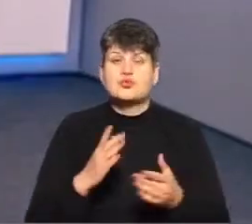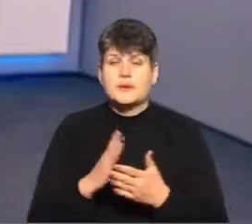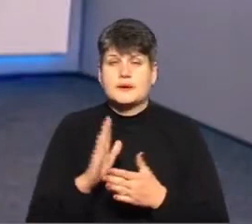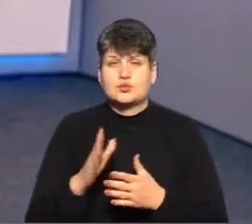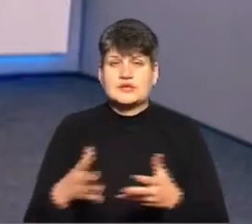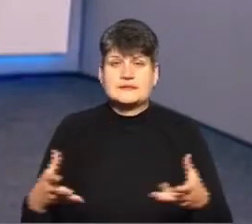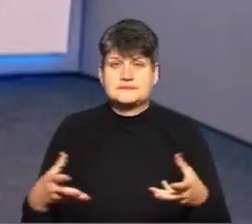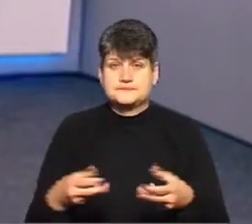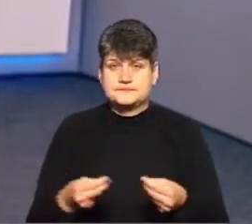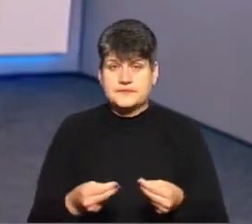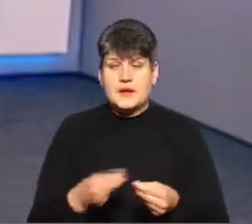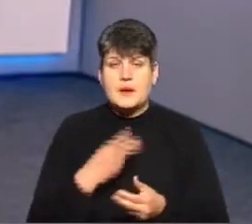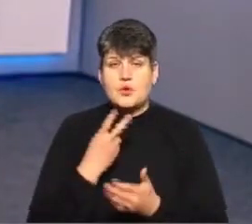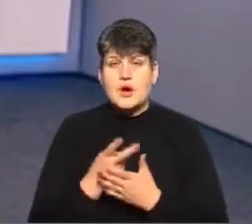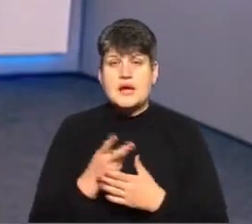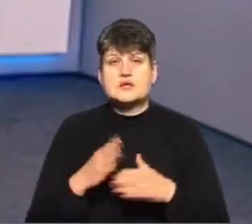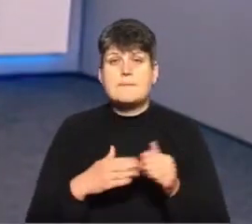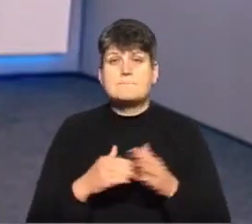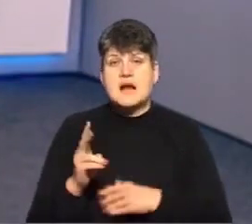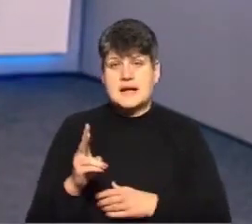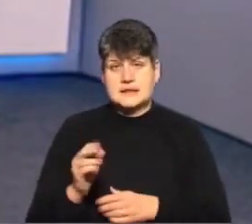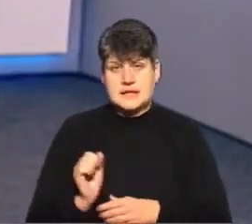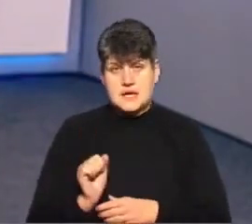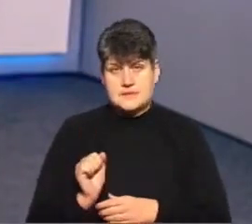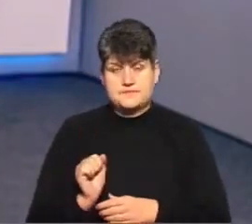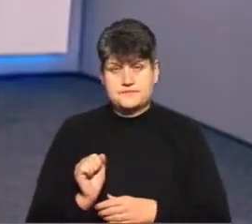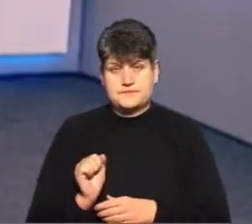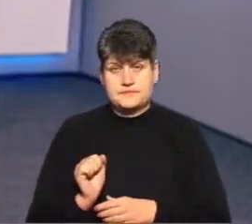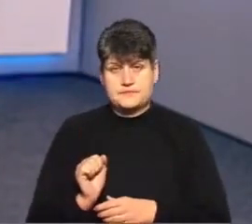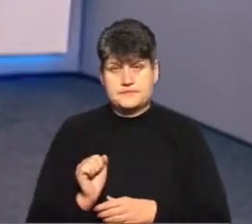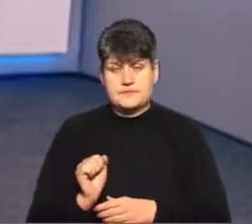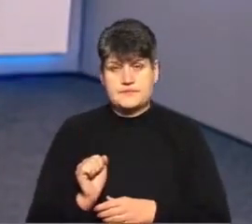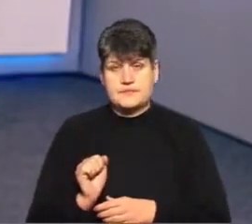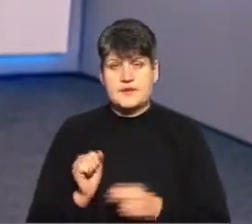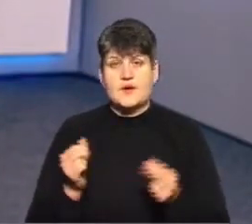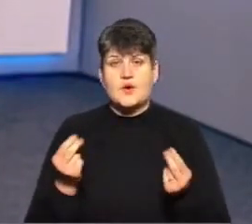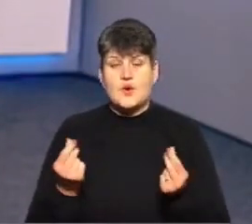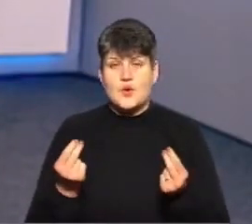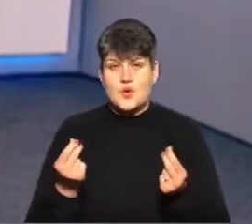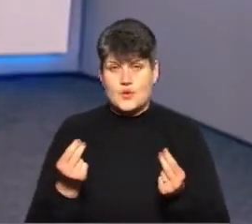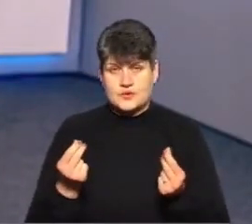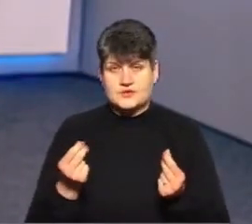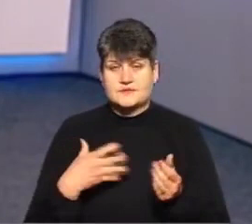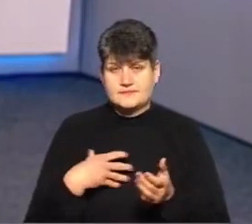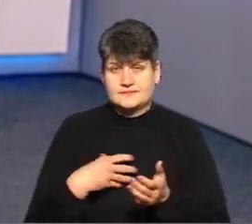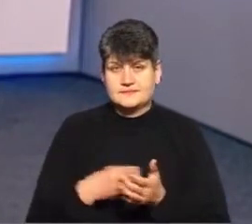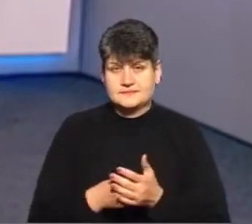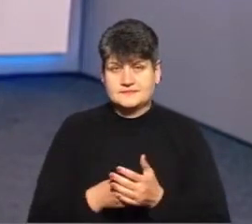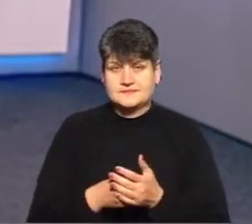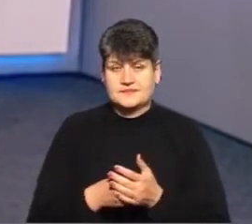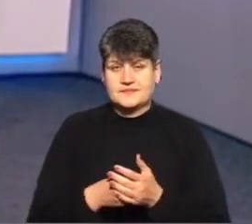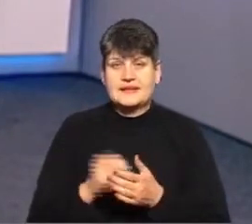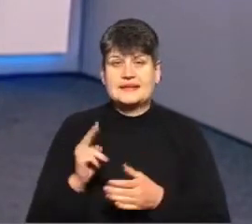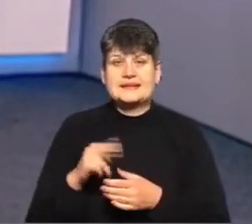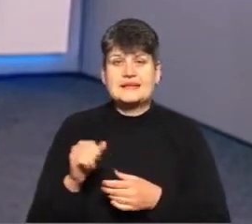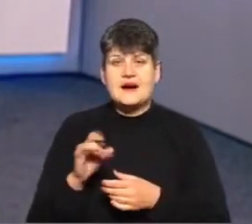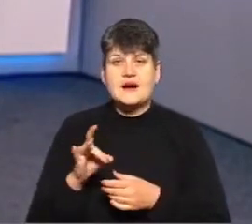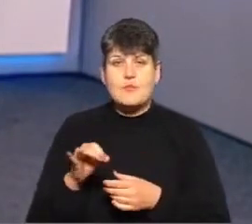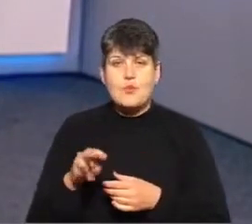показує практика, халявні гроші, такі дармове все, воно ніколи не ціниться